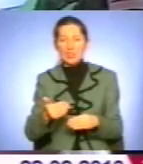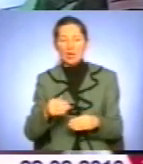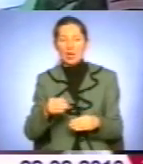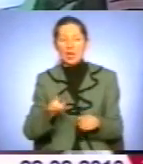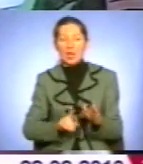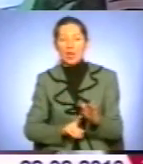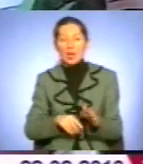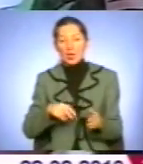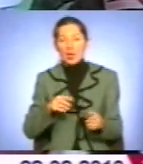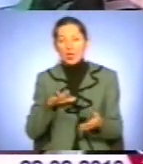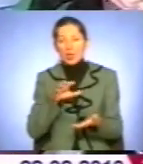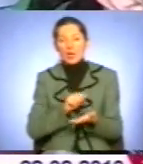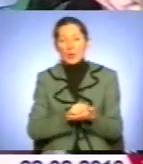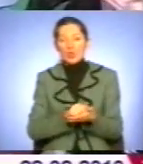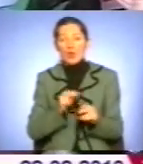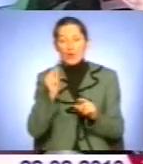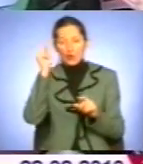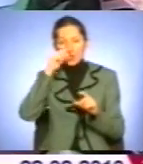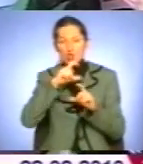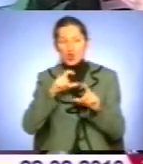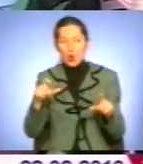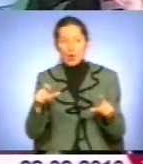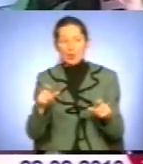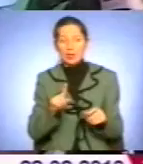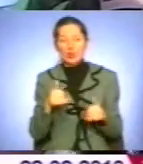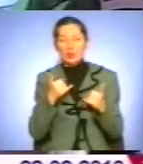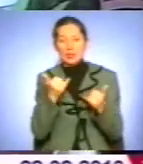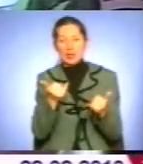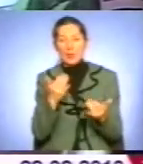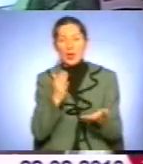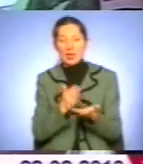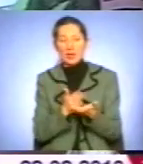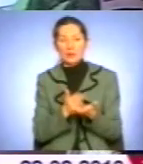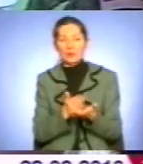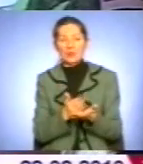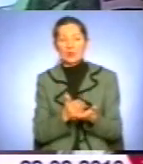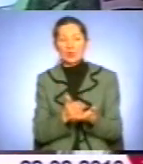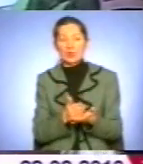займаюся в школі ритмікою. А що це для тебе дає? Наскільки важливо це для тебе?